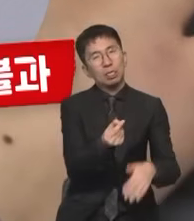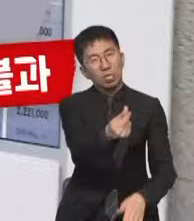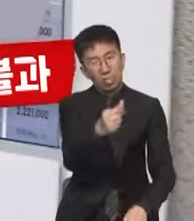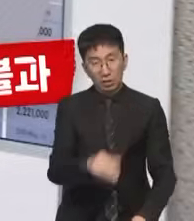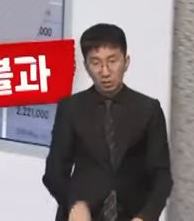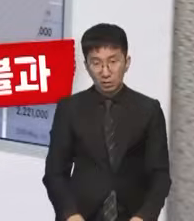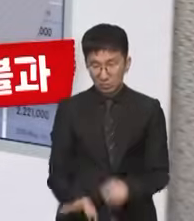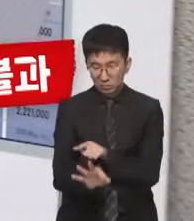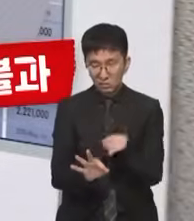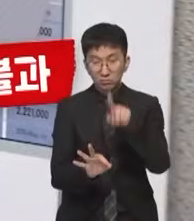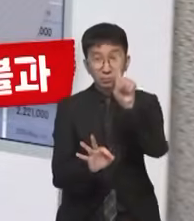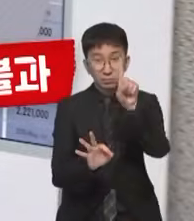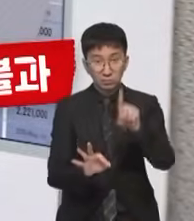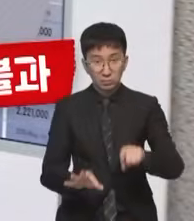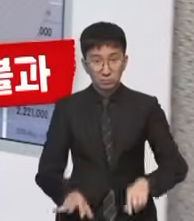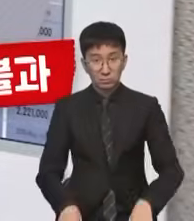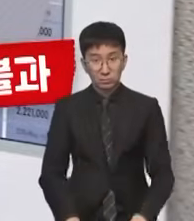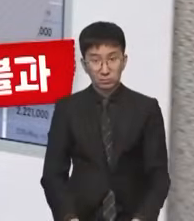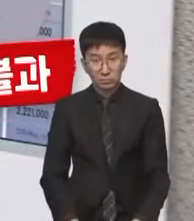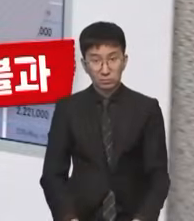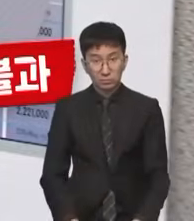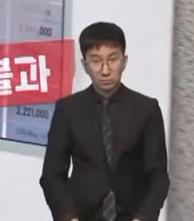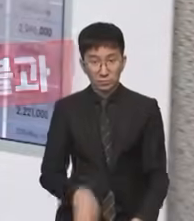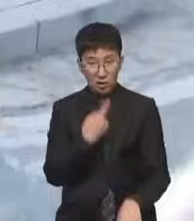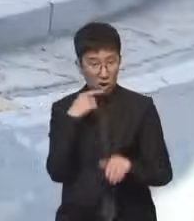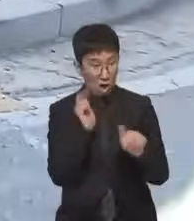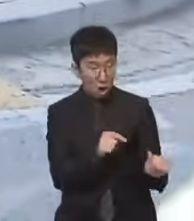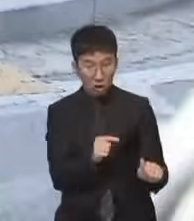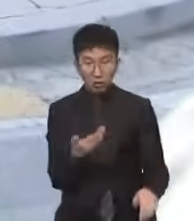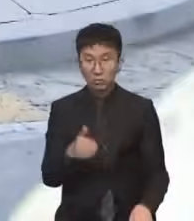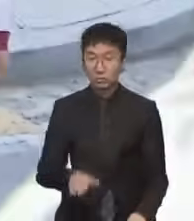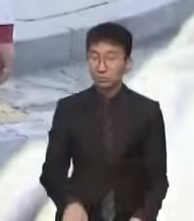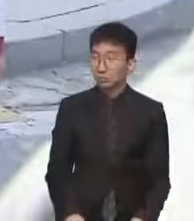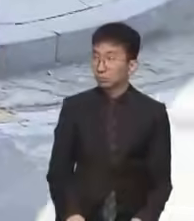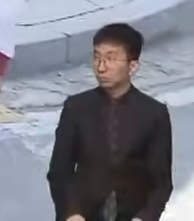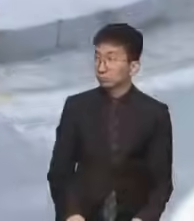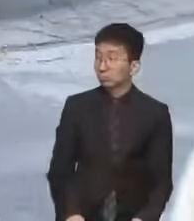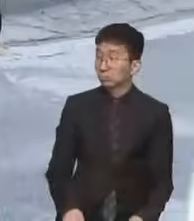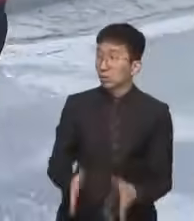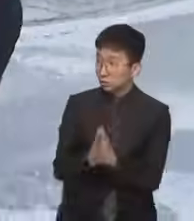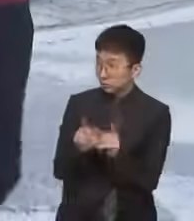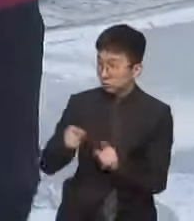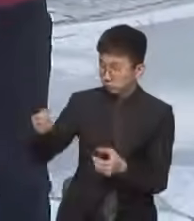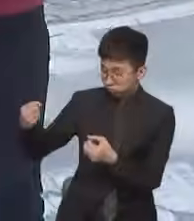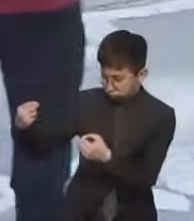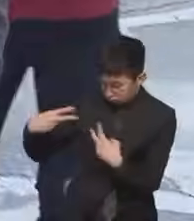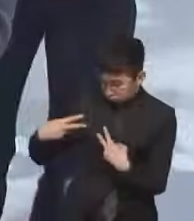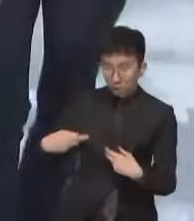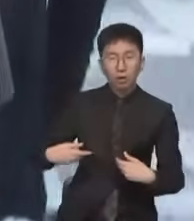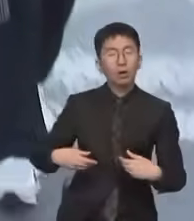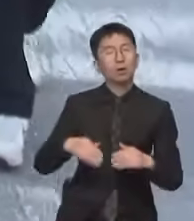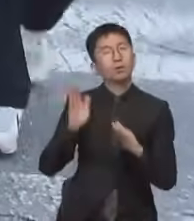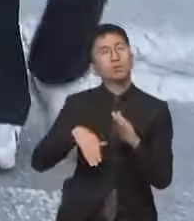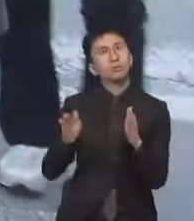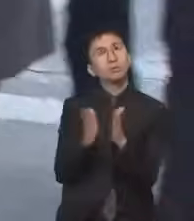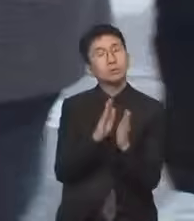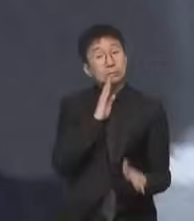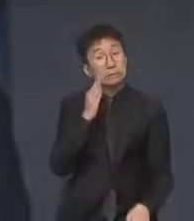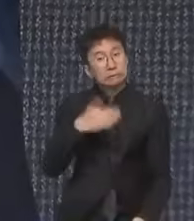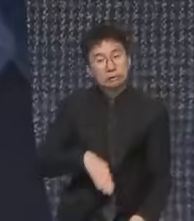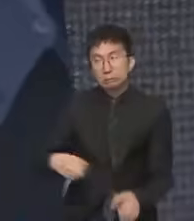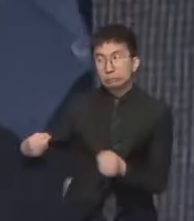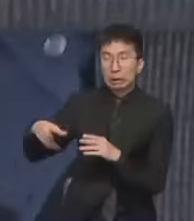1명에 불과합니다. 감치 명령의 경우 당사자가 직접 받아야만 효력이 생기기 때문에 회피해버리면